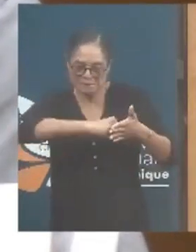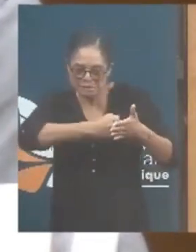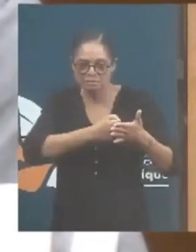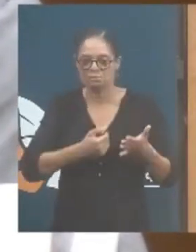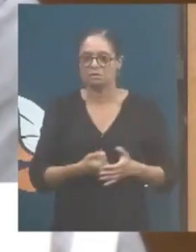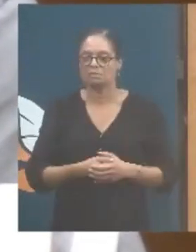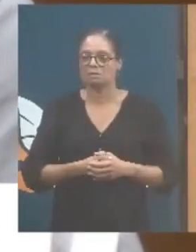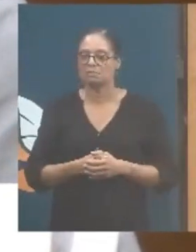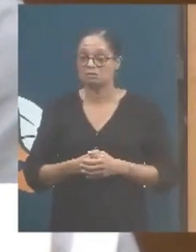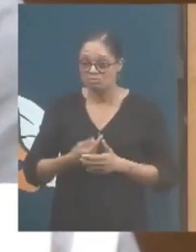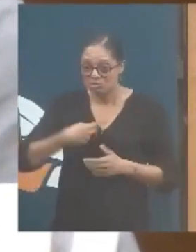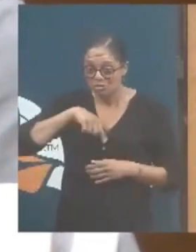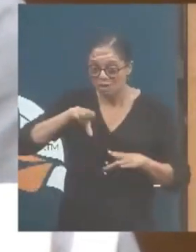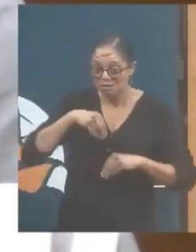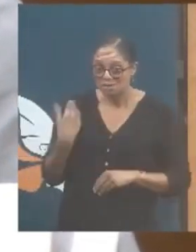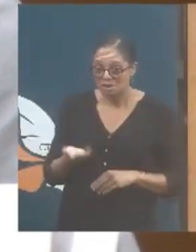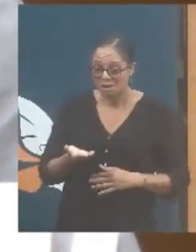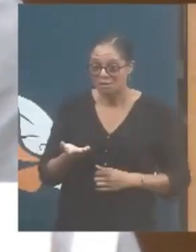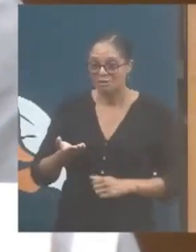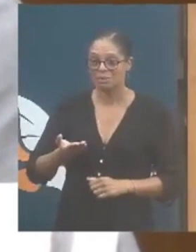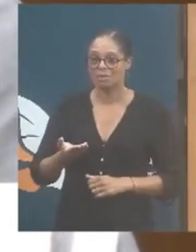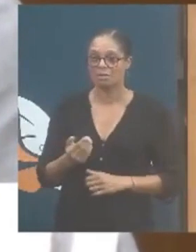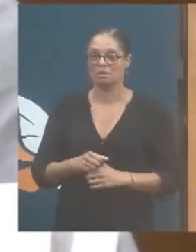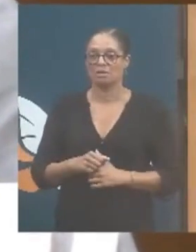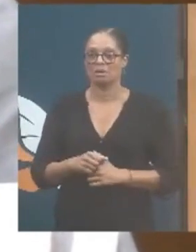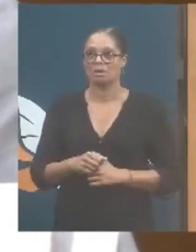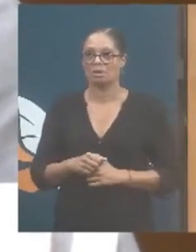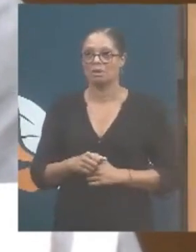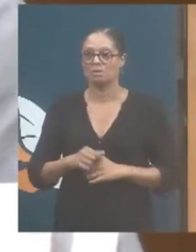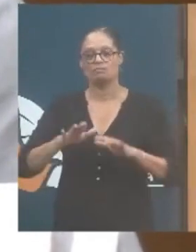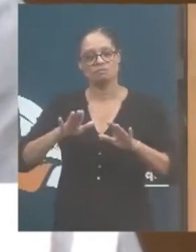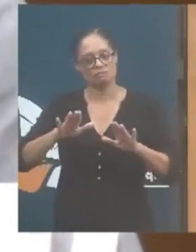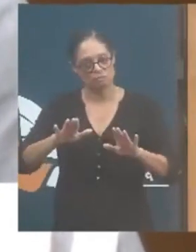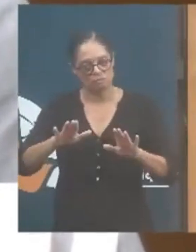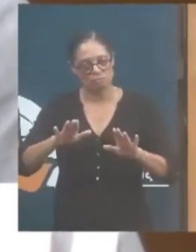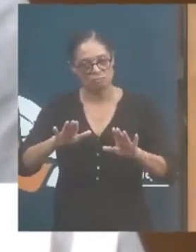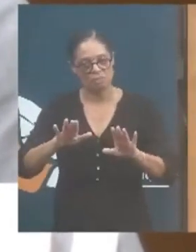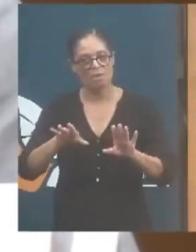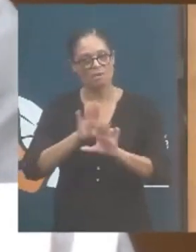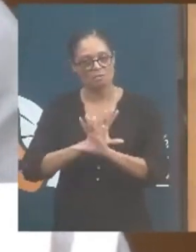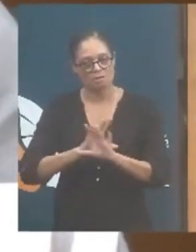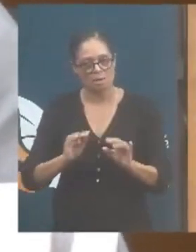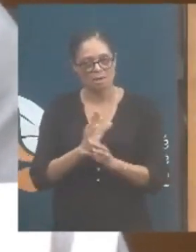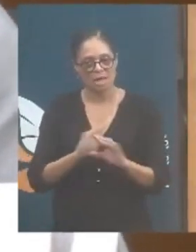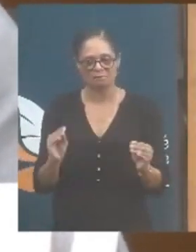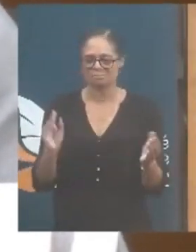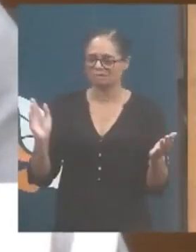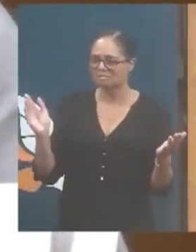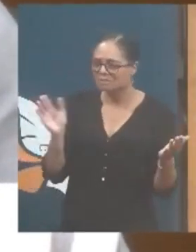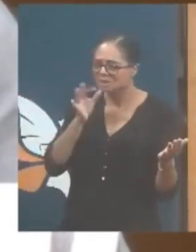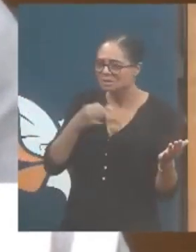en écrivant ça. J'ai entendu... Gardez votre sang-froid, vous allez me répondre comme vous avez l'habitude de le faire.